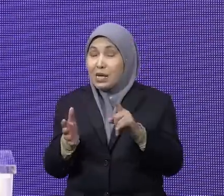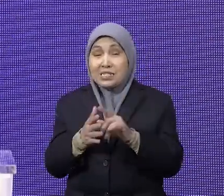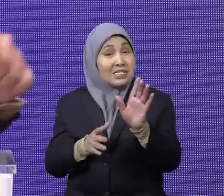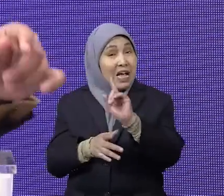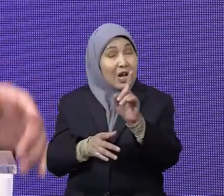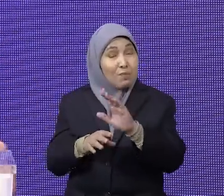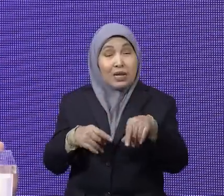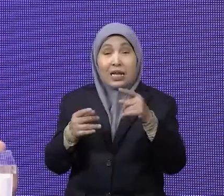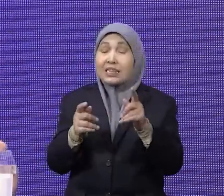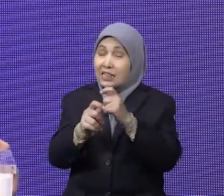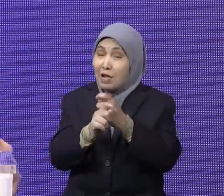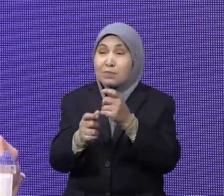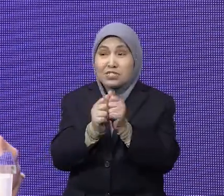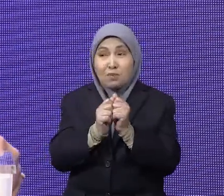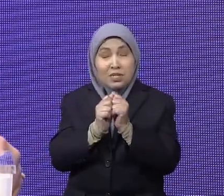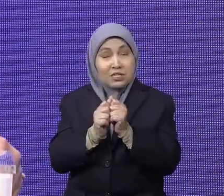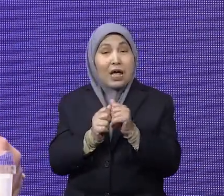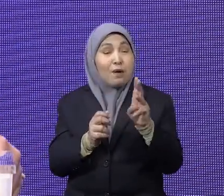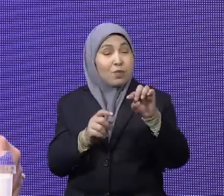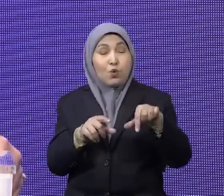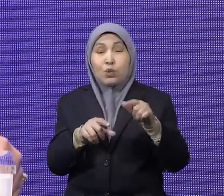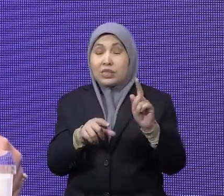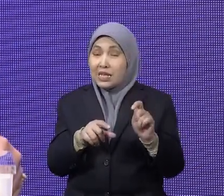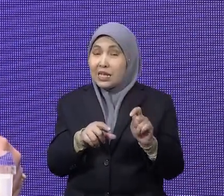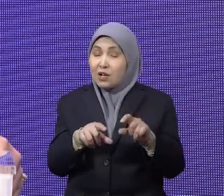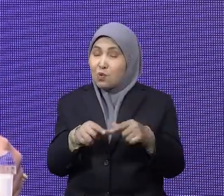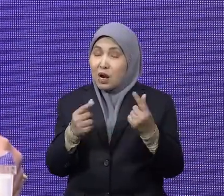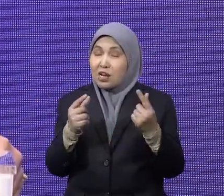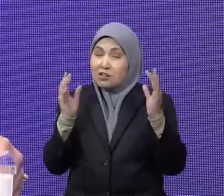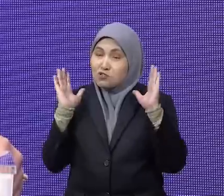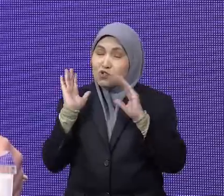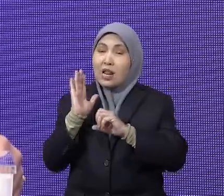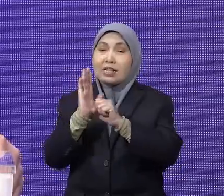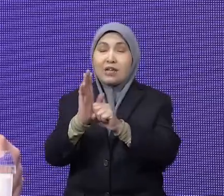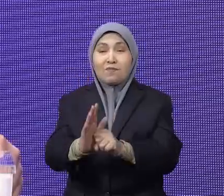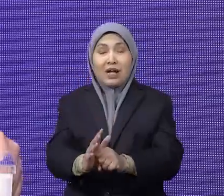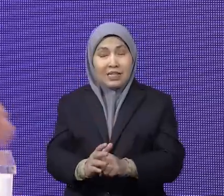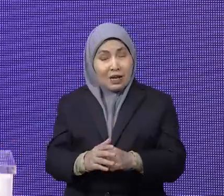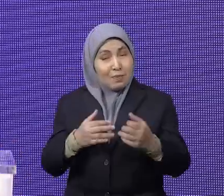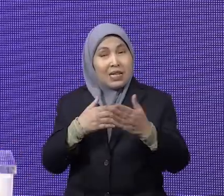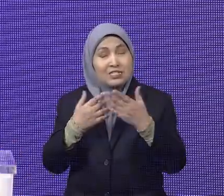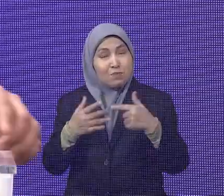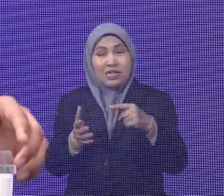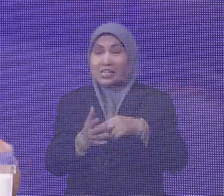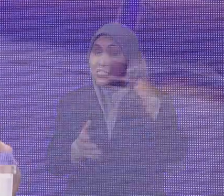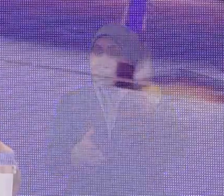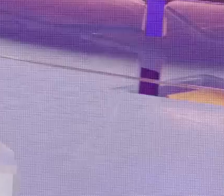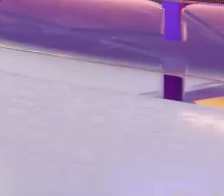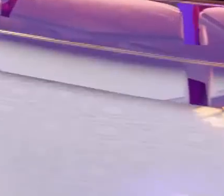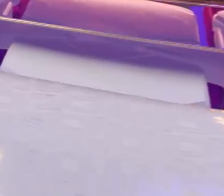lepas ni. Jangan ke mana-mana, tetap bersama-sama dengan My Quran Time, Quran, Salat dan juga Ifat. Kita kembali selepas